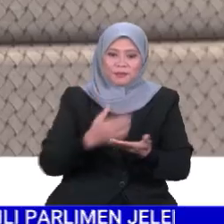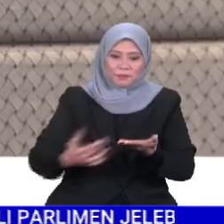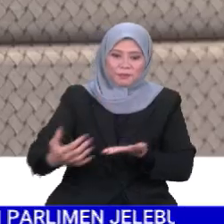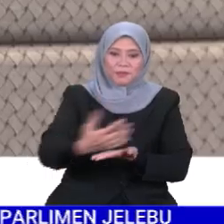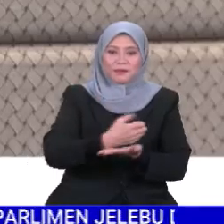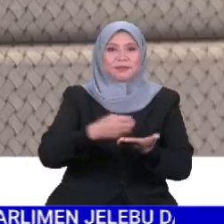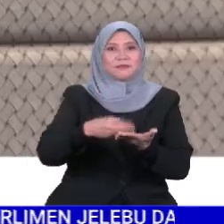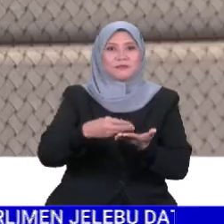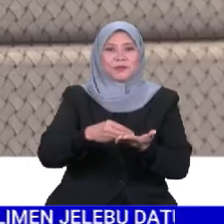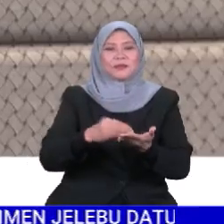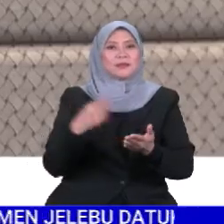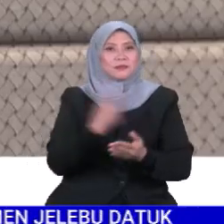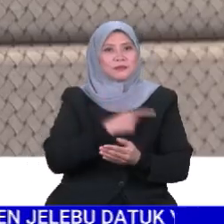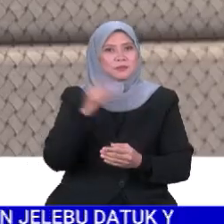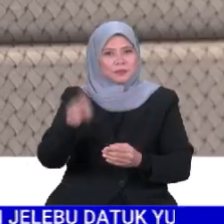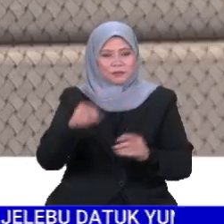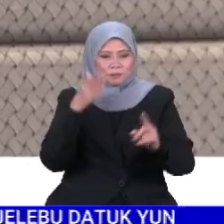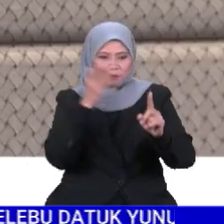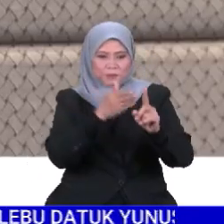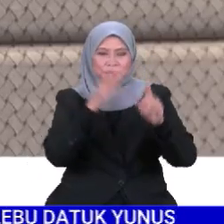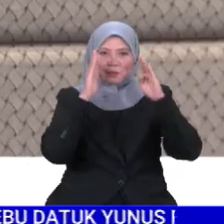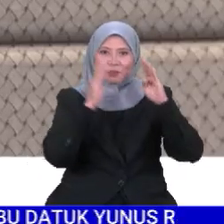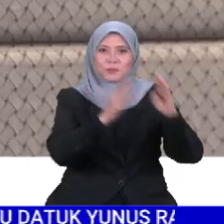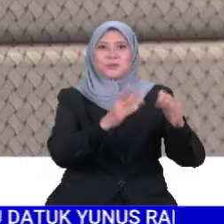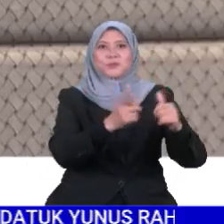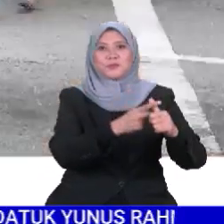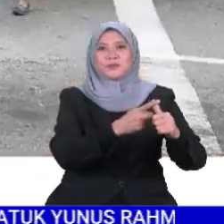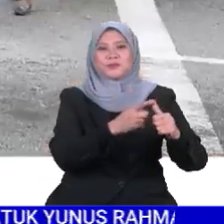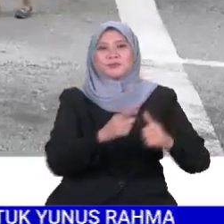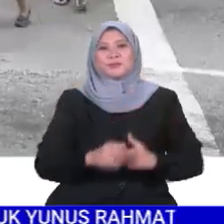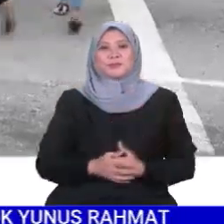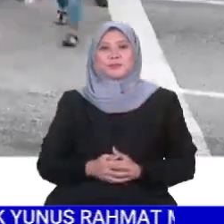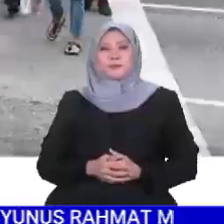pendapatan, kita perlu tumpu yang itu dahulu.